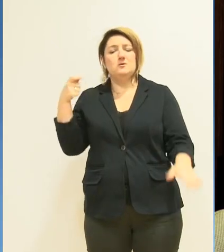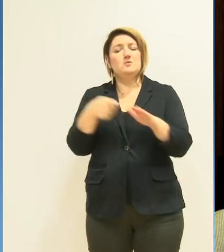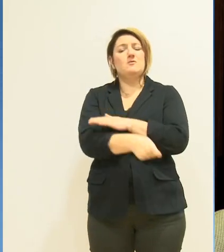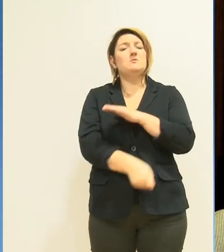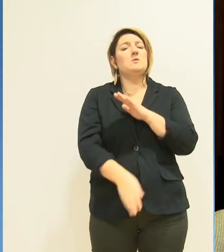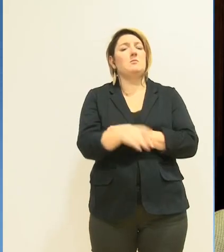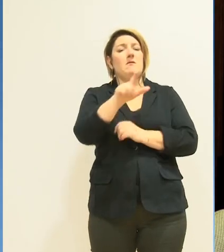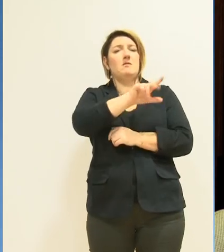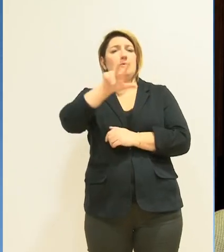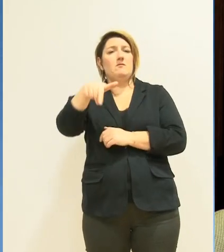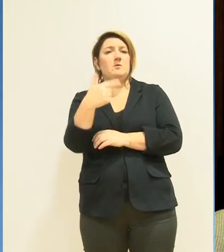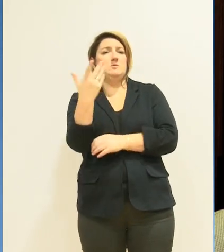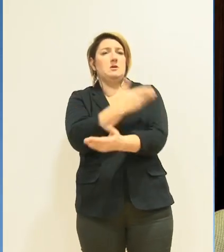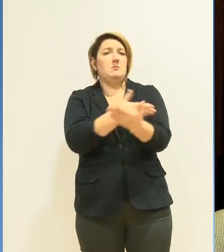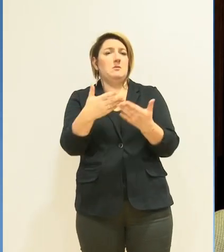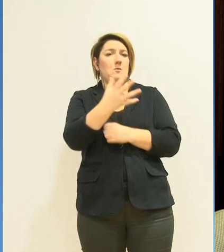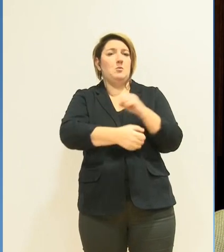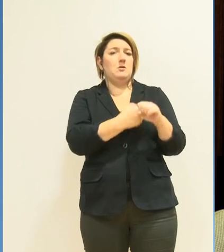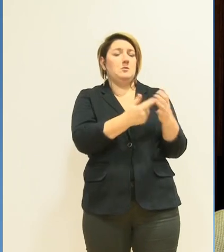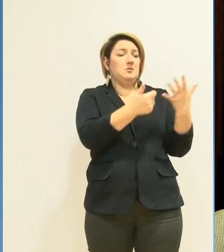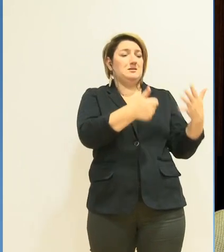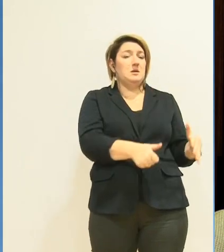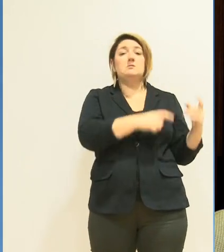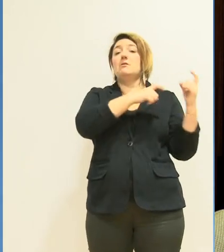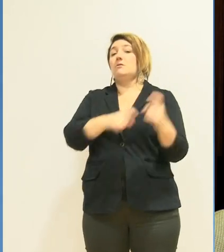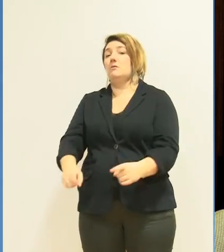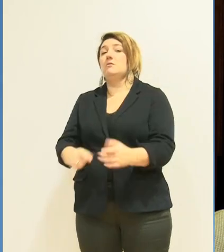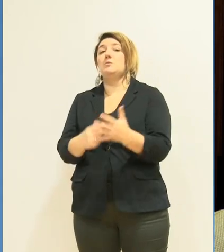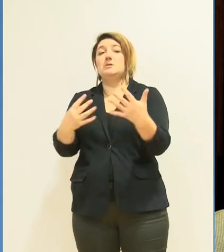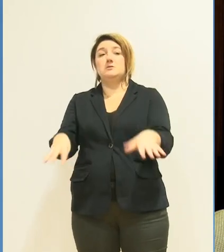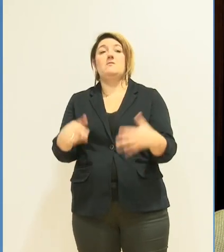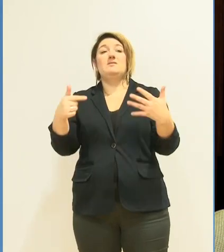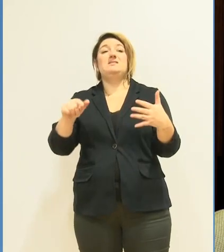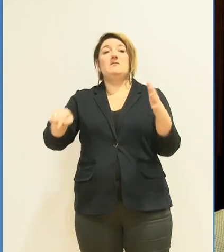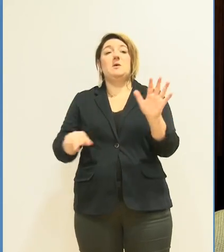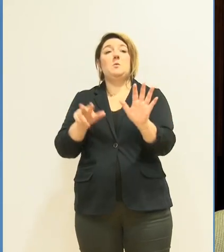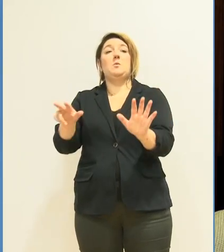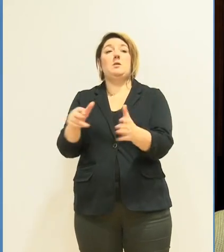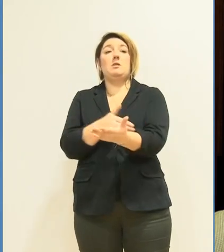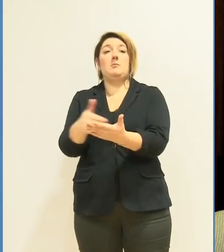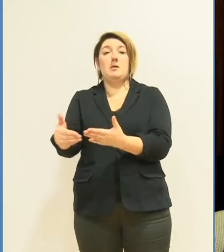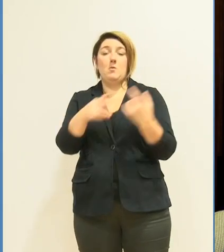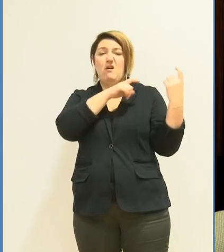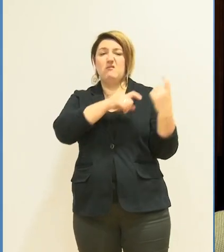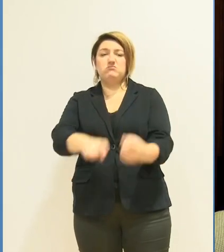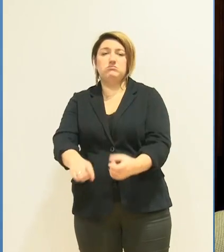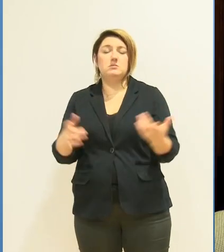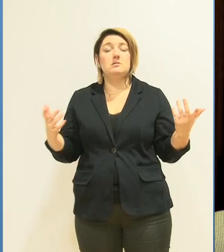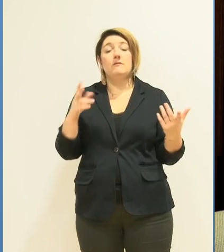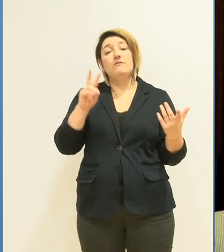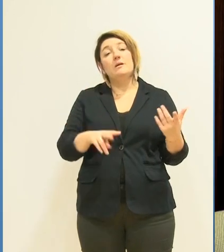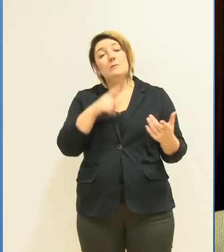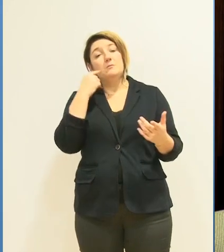23 millions 5 en 2016 à 17,8 millions en 2019 votre budget 2010 9 monsieur le maire